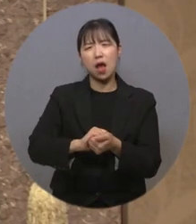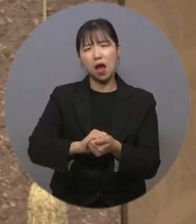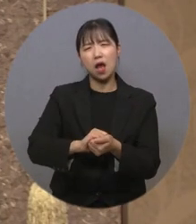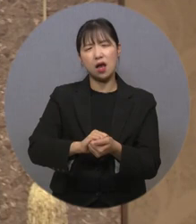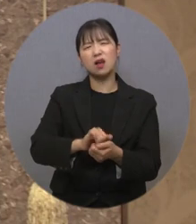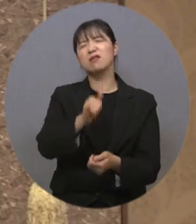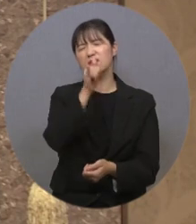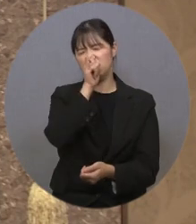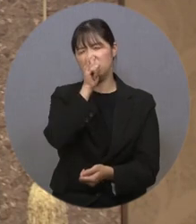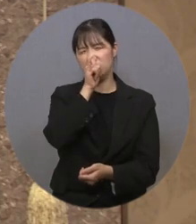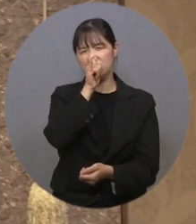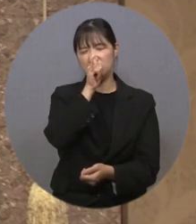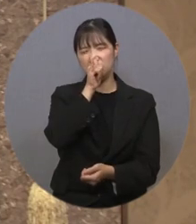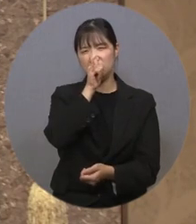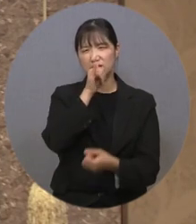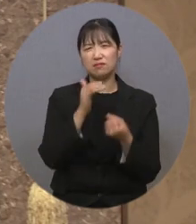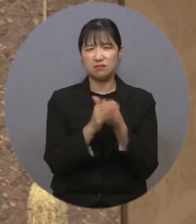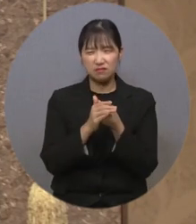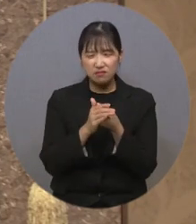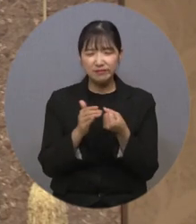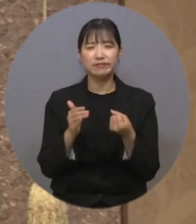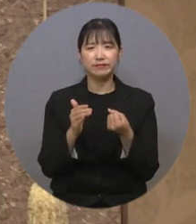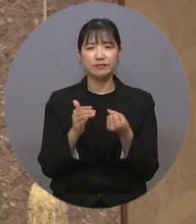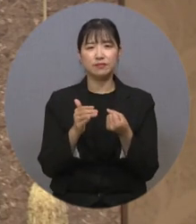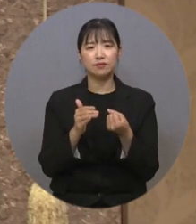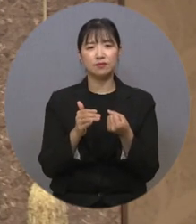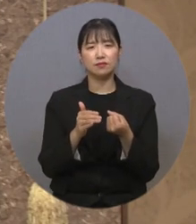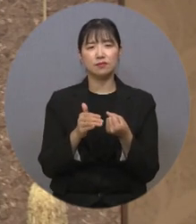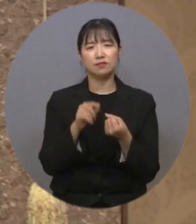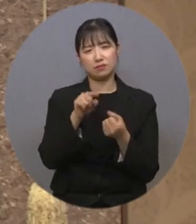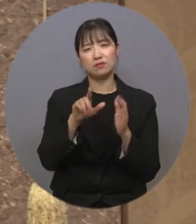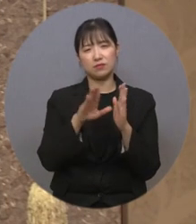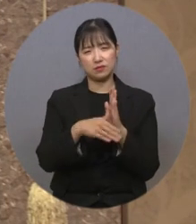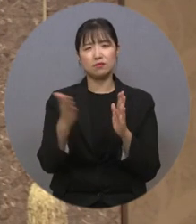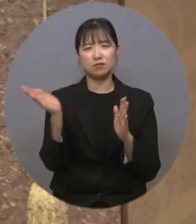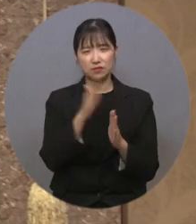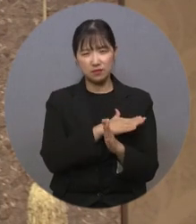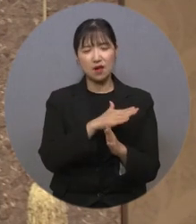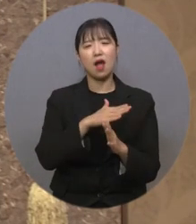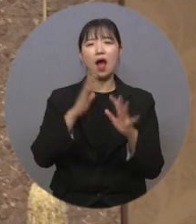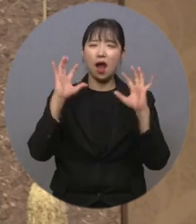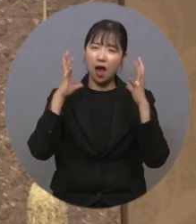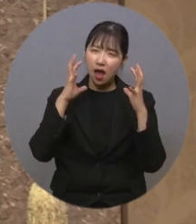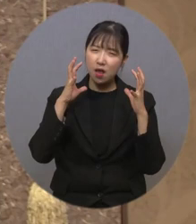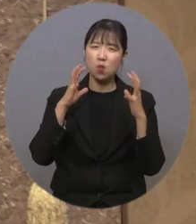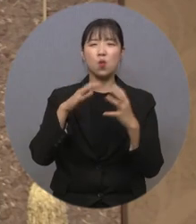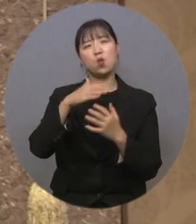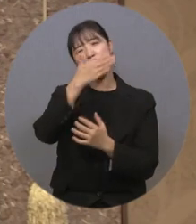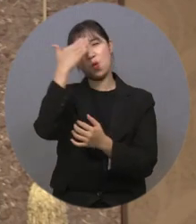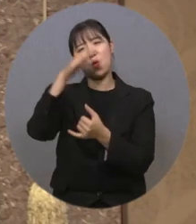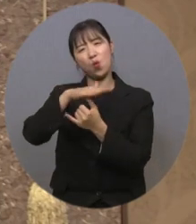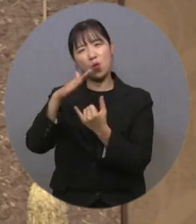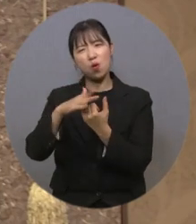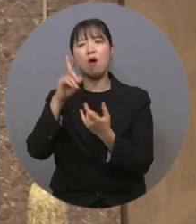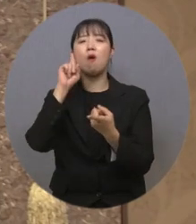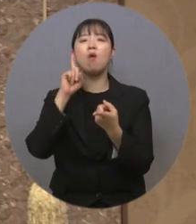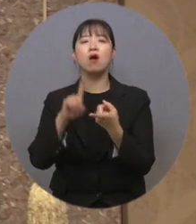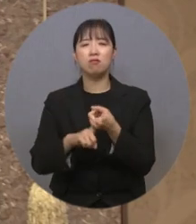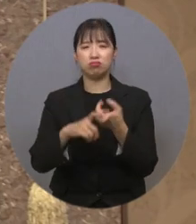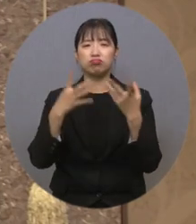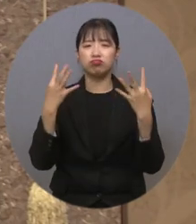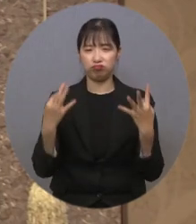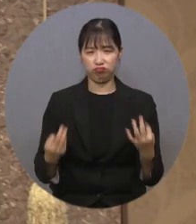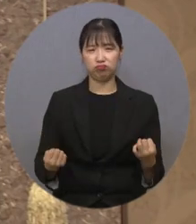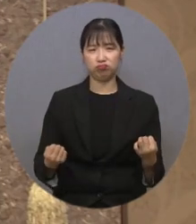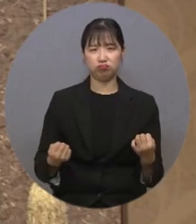생명을 살고 있는 아이들이기 때문에 여기에 대해 그때부터 제가 아동과 청소년에 관심을 가지고